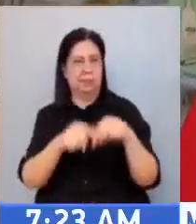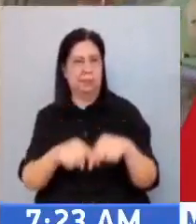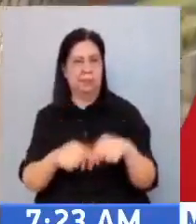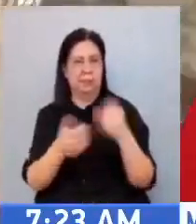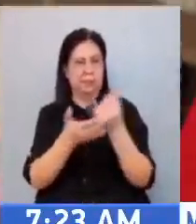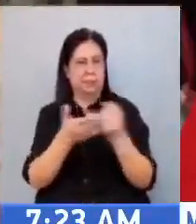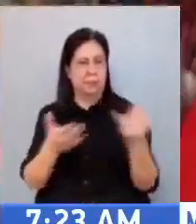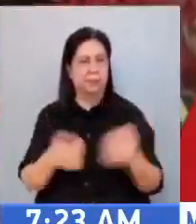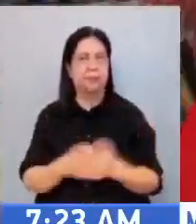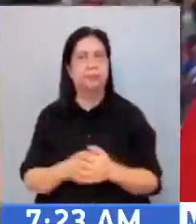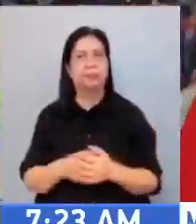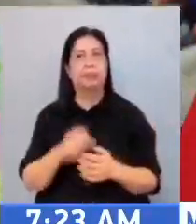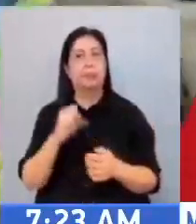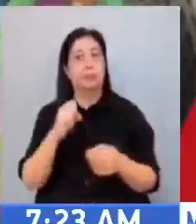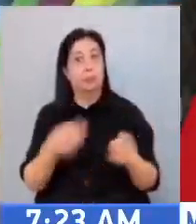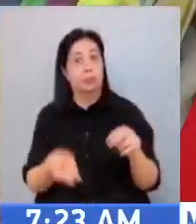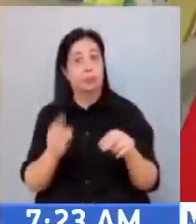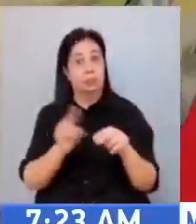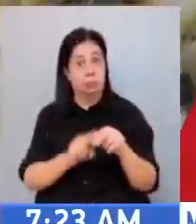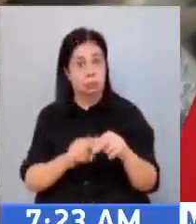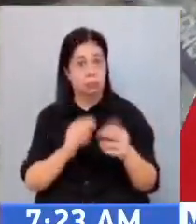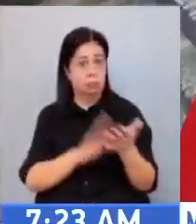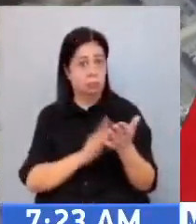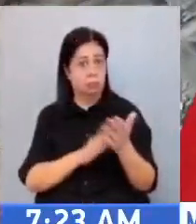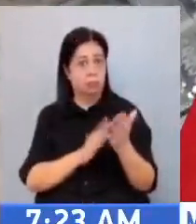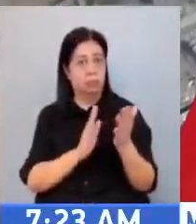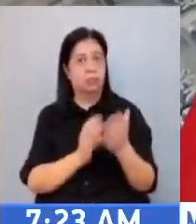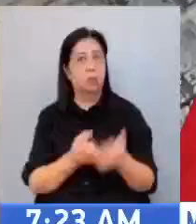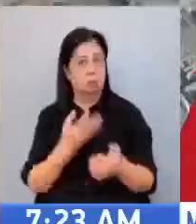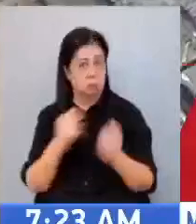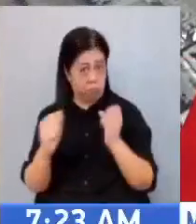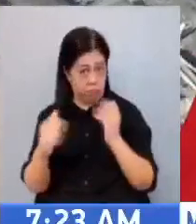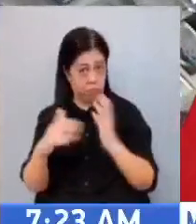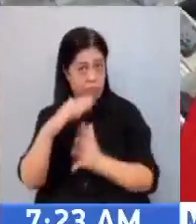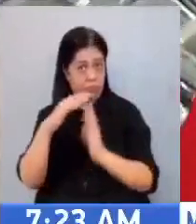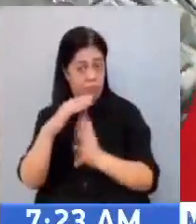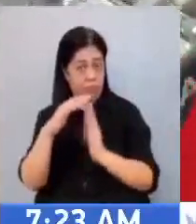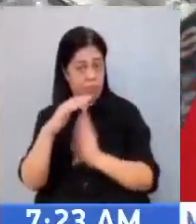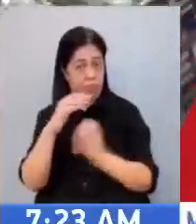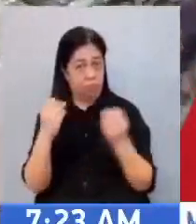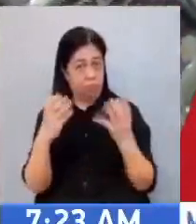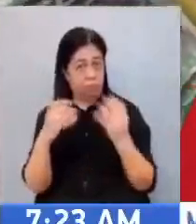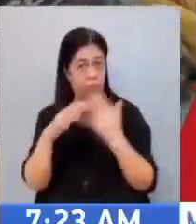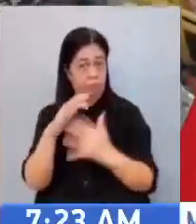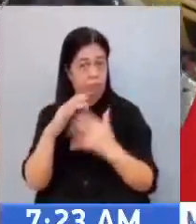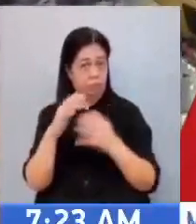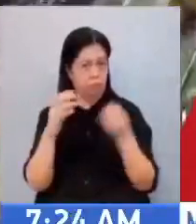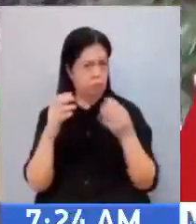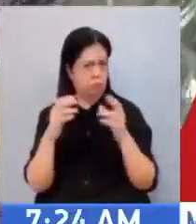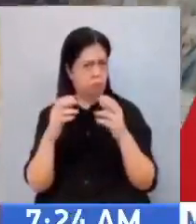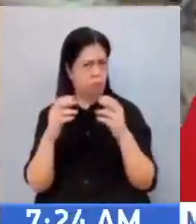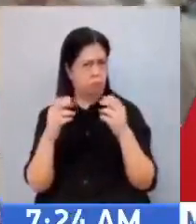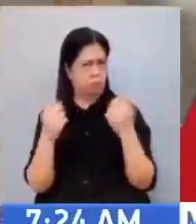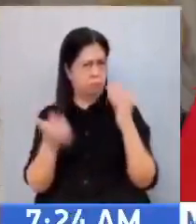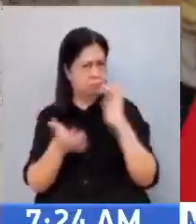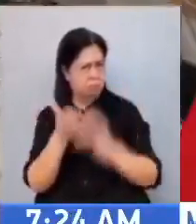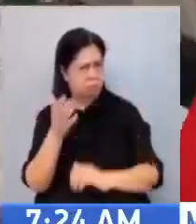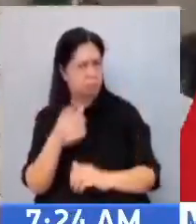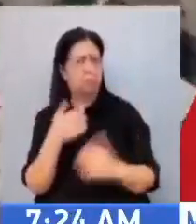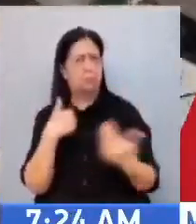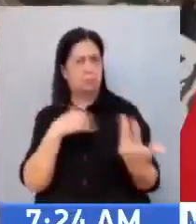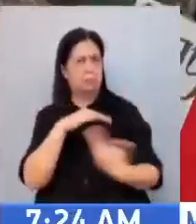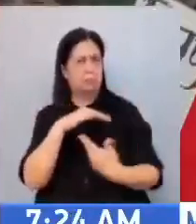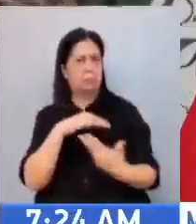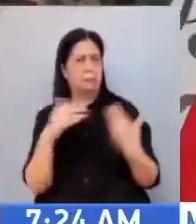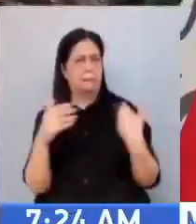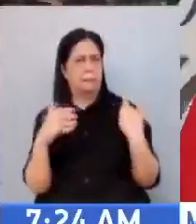doon ho sa pagtaas niya, magpapasokan ho tayo. Kumusta ho, may mga namimili ho ba? Nabawasan ba o marami pa rin? Mayroon naman po namimili na, ma'am. Oo.